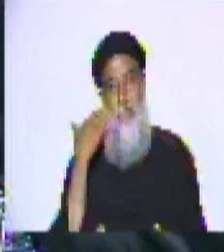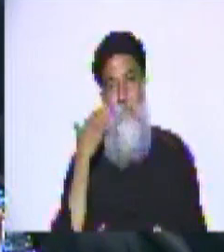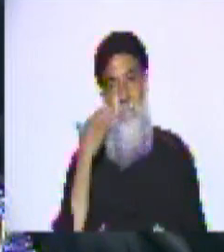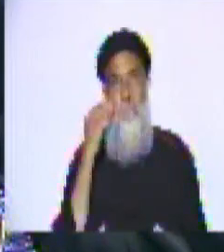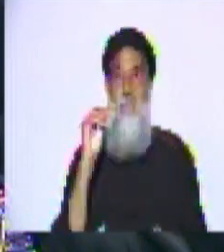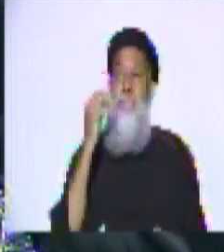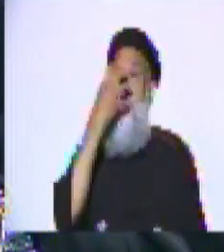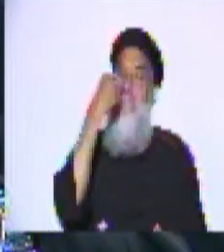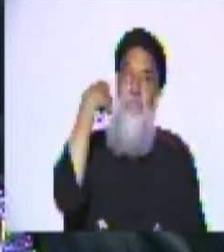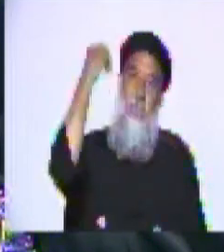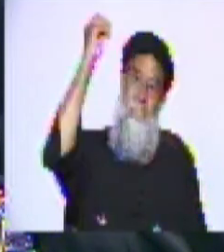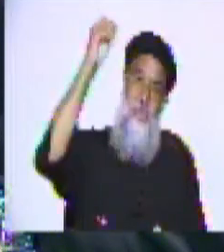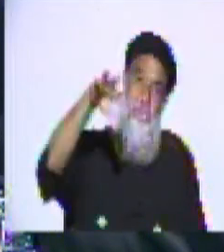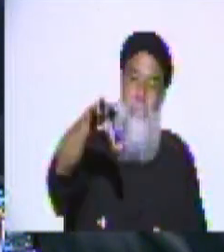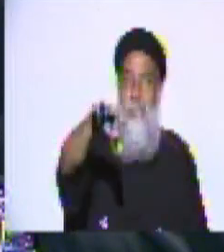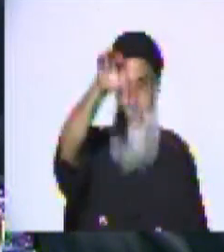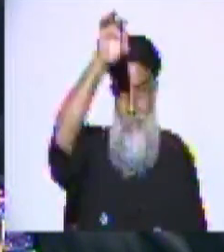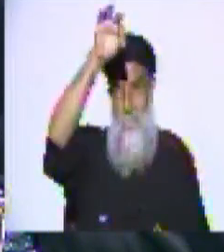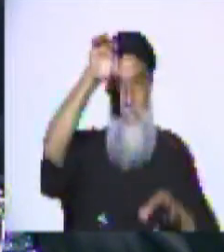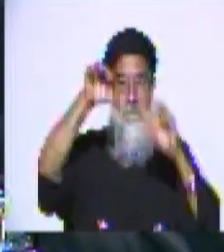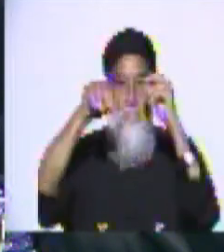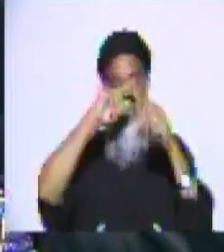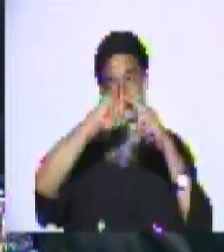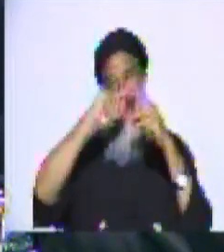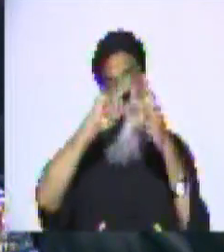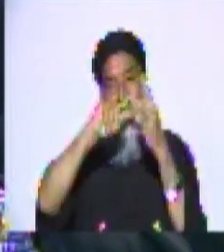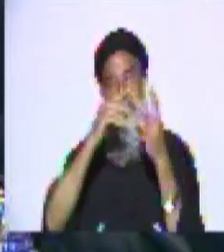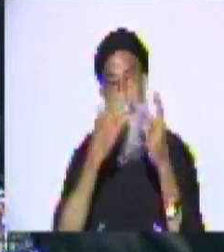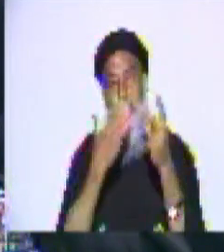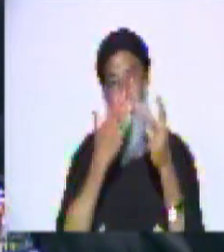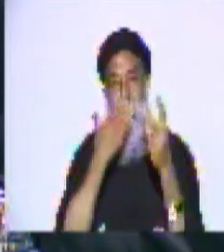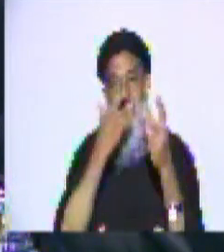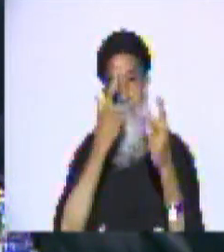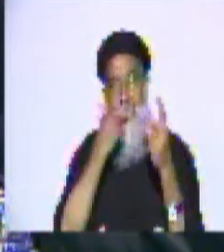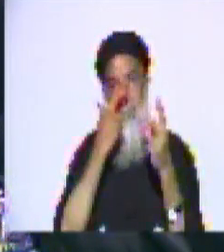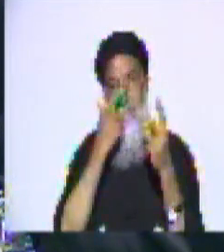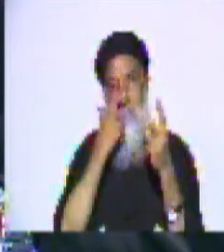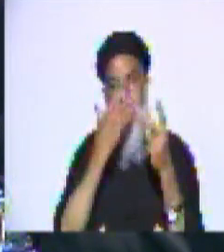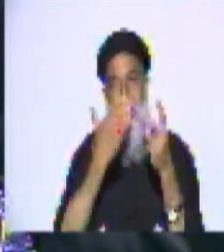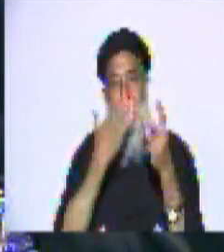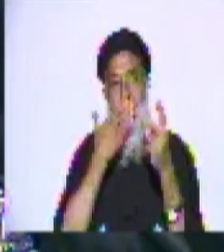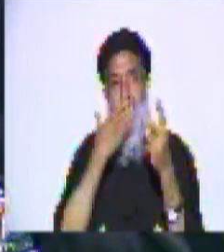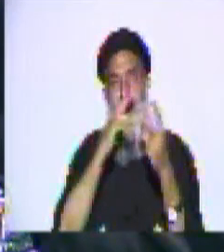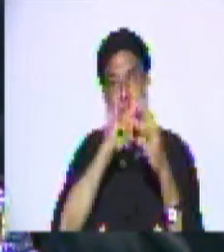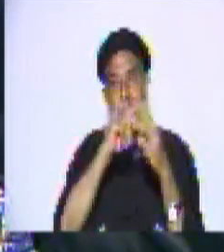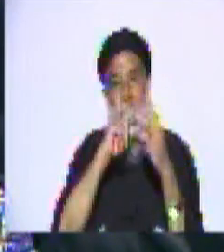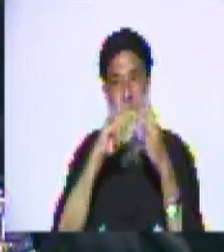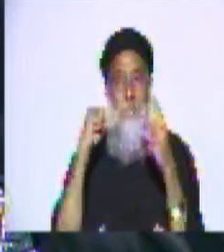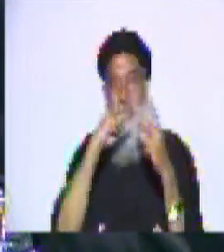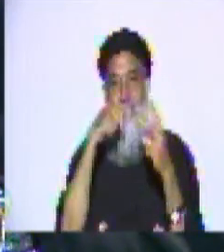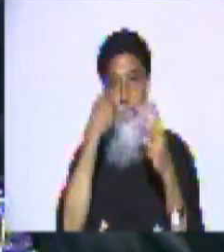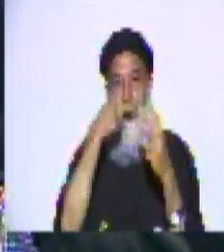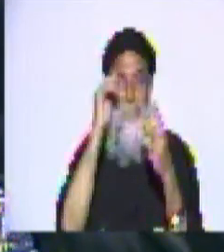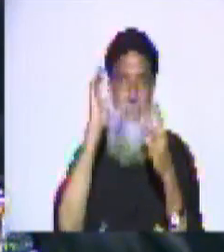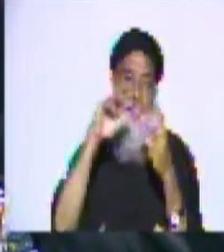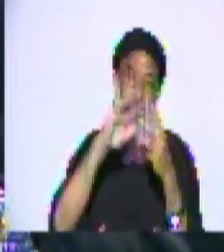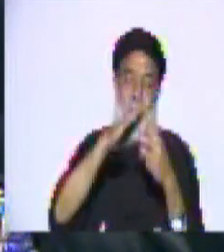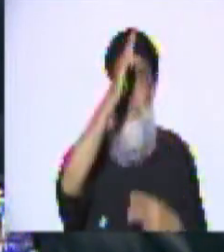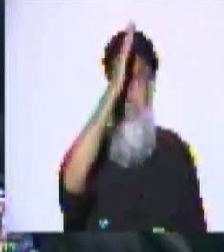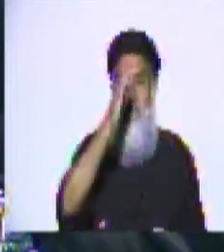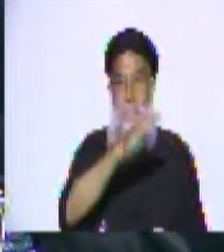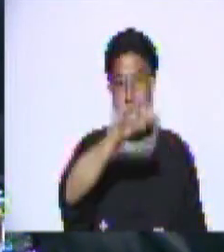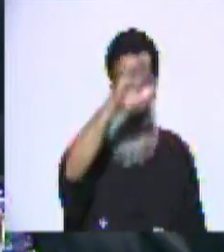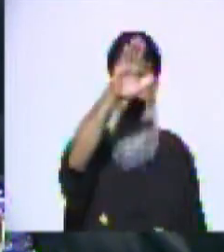قال الروح القدس افرزوا لي برنابة وشاول للعمل الذي دعوتهما اليه، فصاموا حينئذ وصلوا ووضعوا